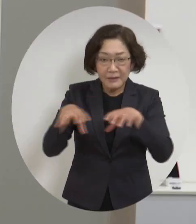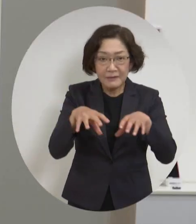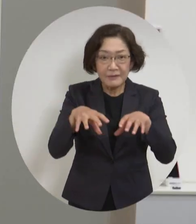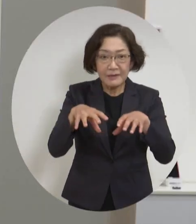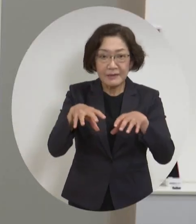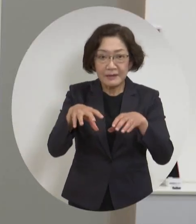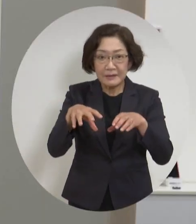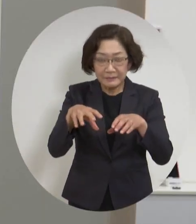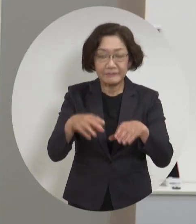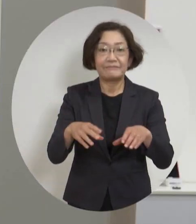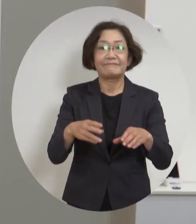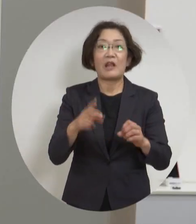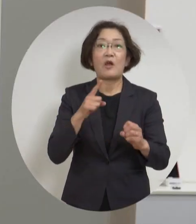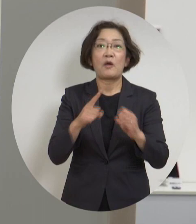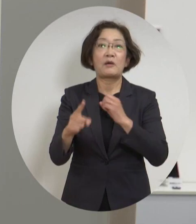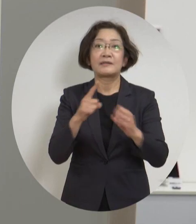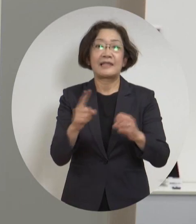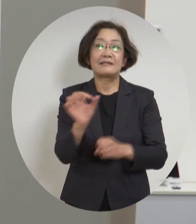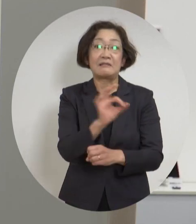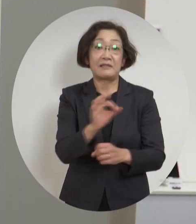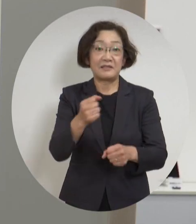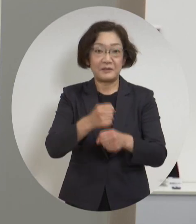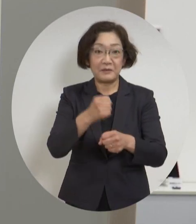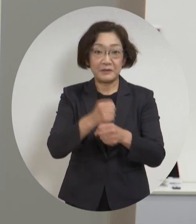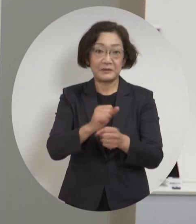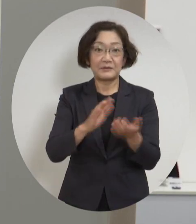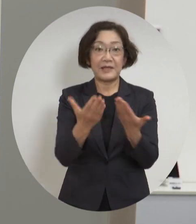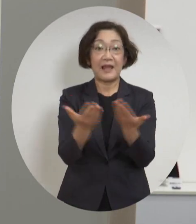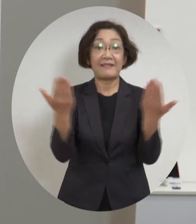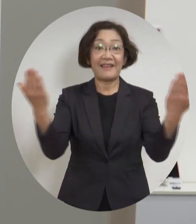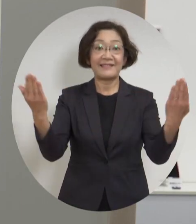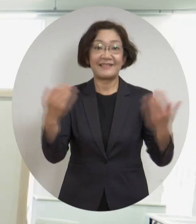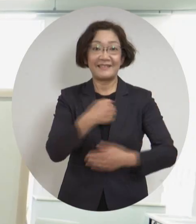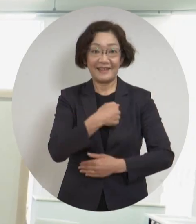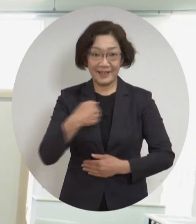したデジタル作品の展示が可能になります。